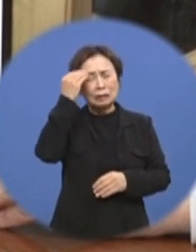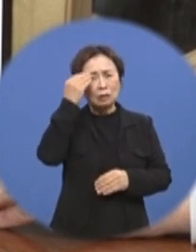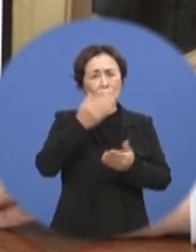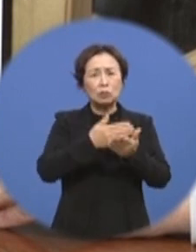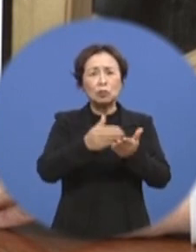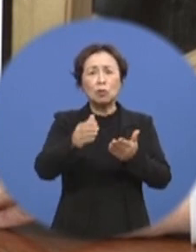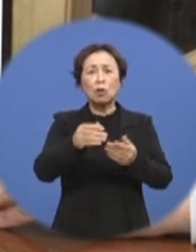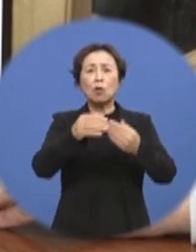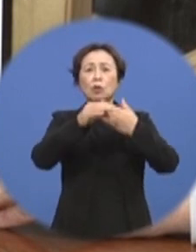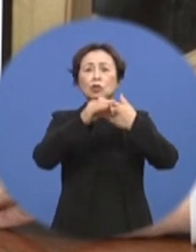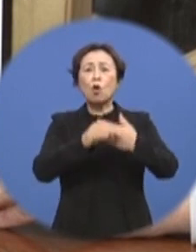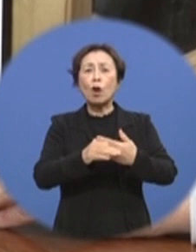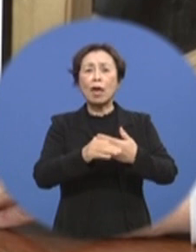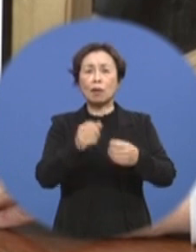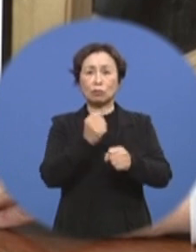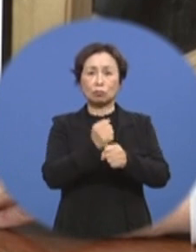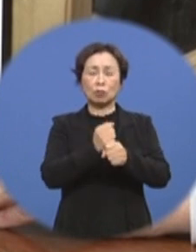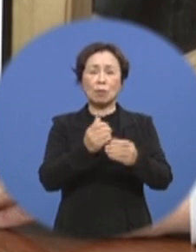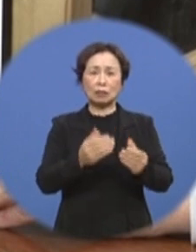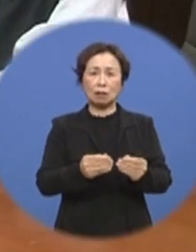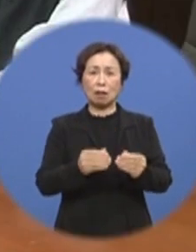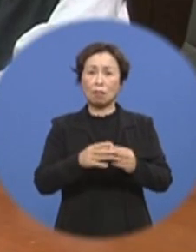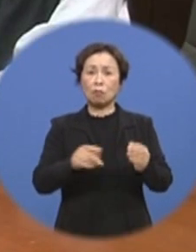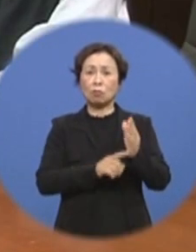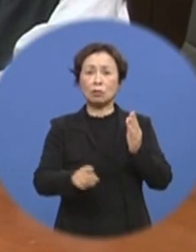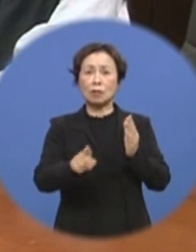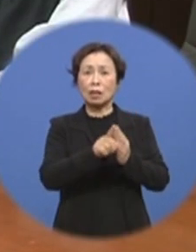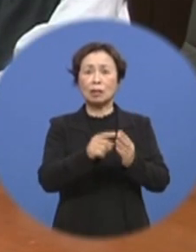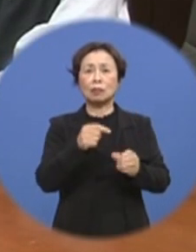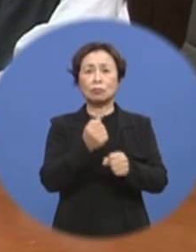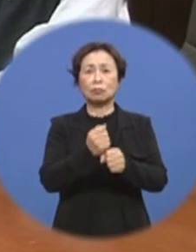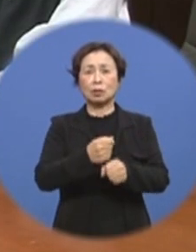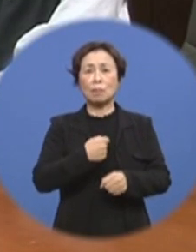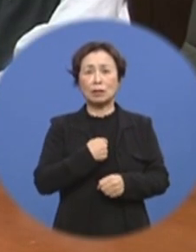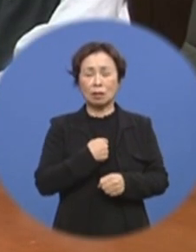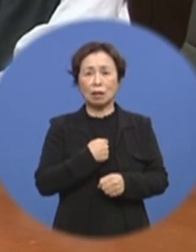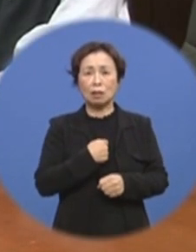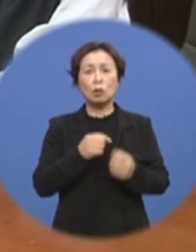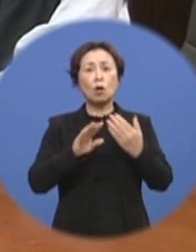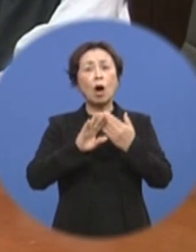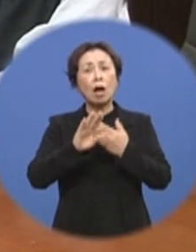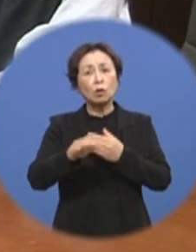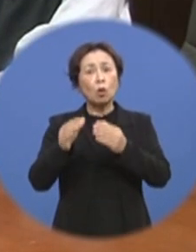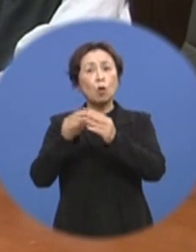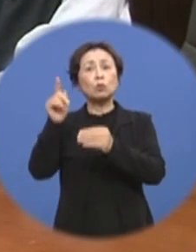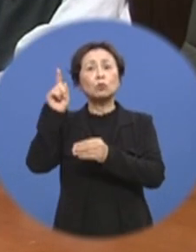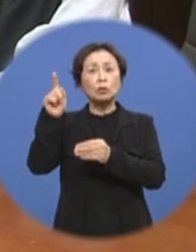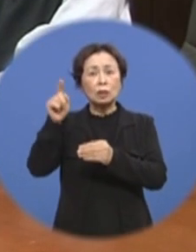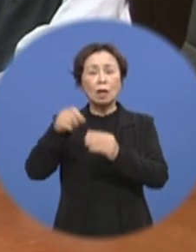作ったんですよ全国に先駆けで作ったんですよでその後ね国は空き家方を作ってねフォローしてきたんですね